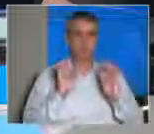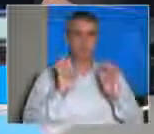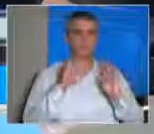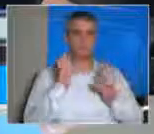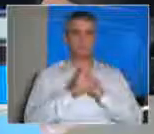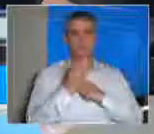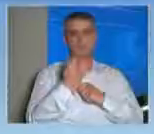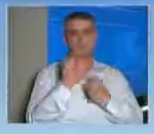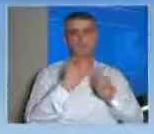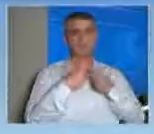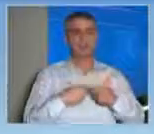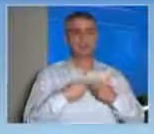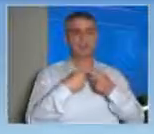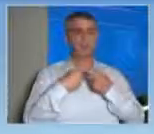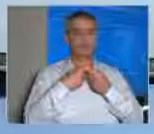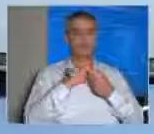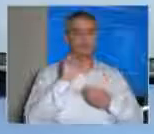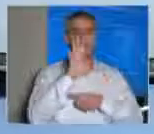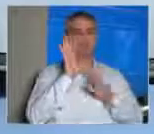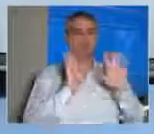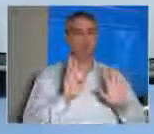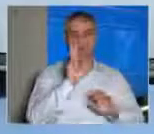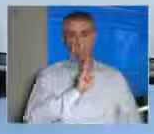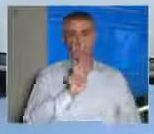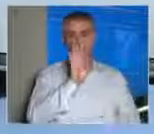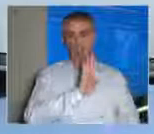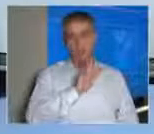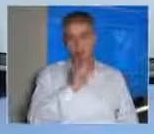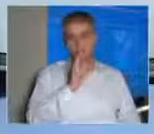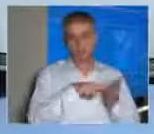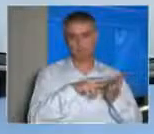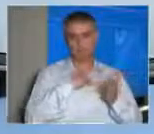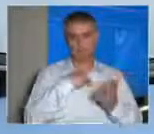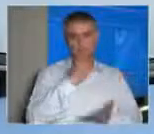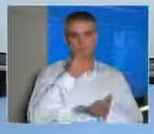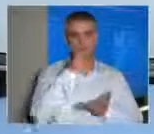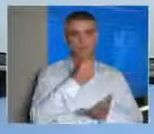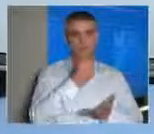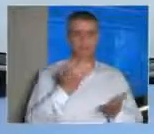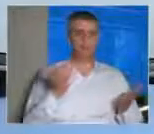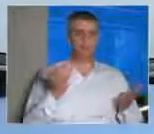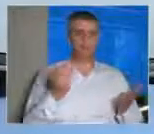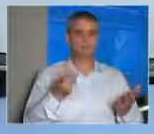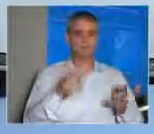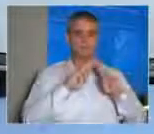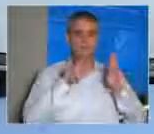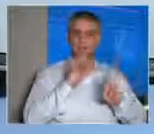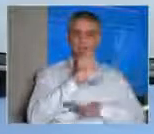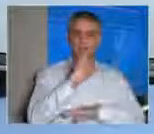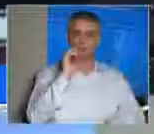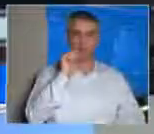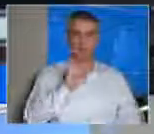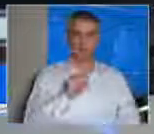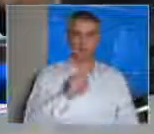וגם כי משלמים כסף. בסוף חברות באיגוד השידור האירופי, זה המיסים שלכם ושלי, וזה תקציב. טוב, אבל... רשות השידור, וכאן,